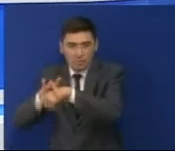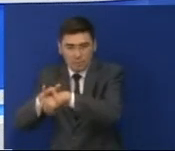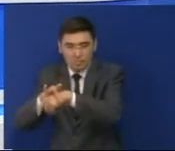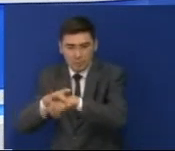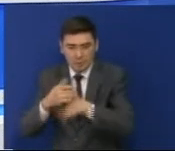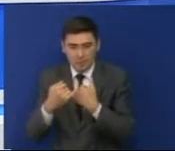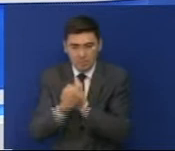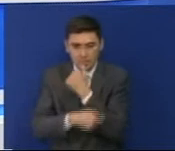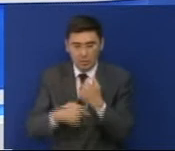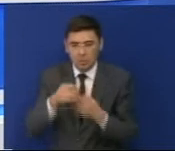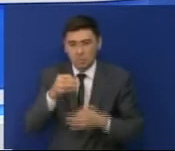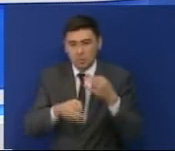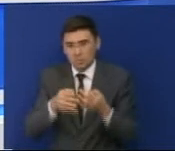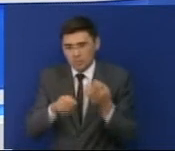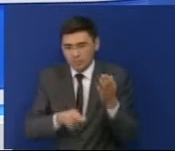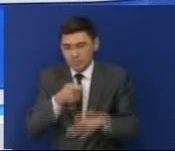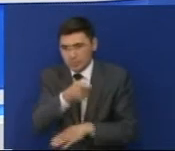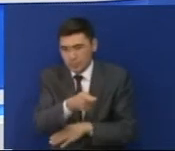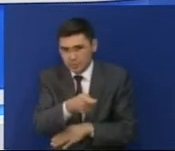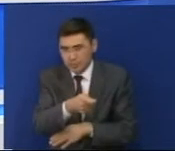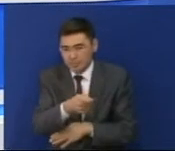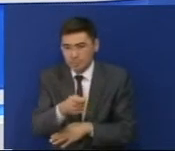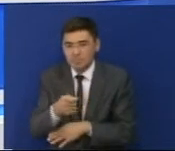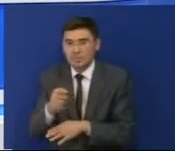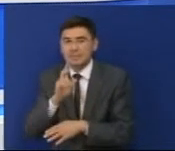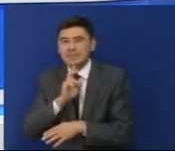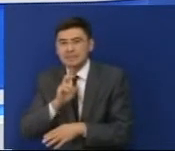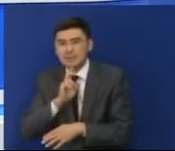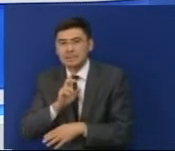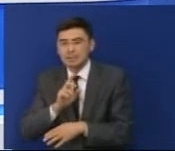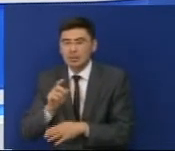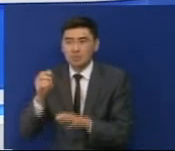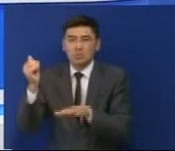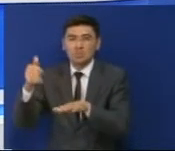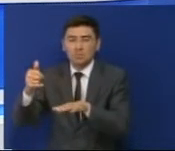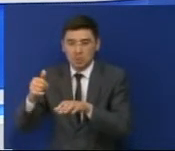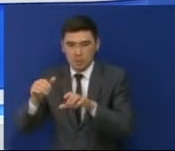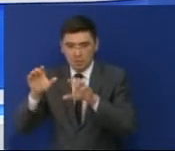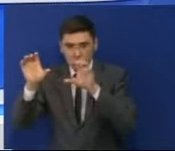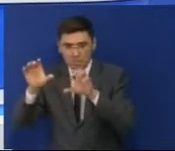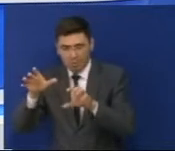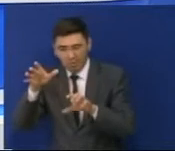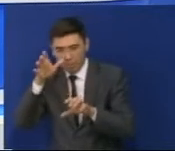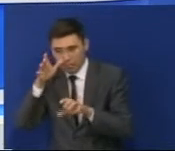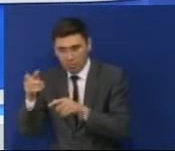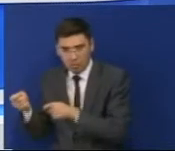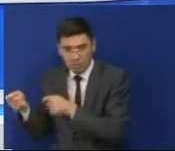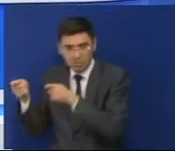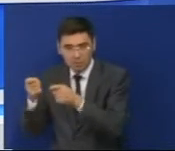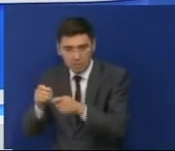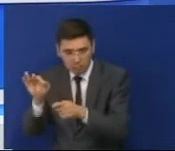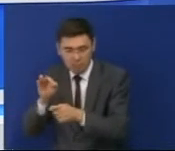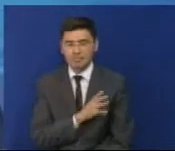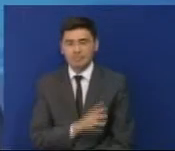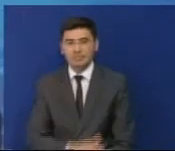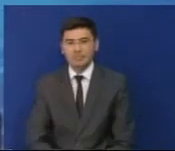материал толтырмақ. Оларда аталған бензин жанар жағармай құю станциясына заңсыз әкелінген деп санауға толық негіз